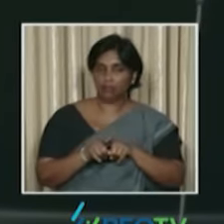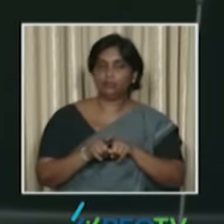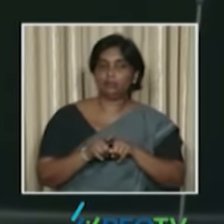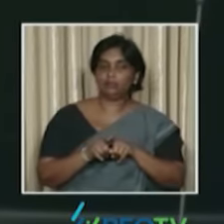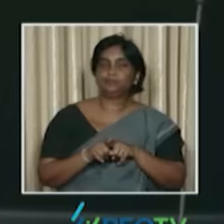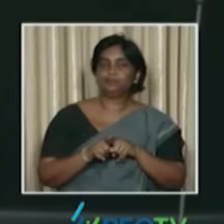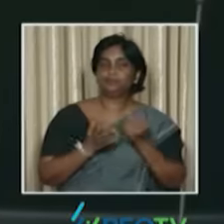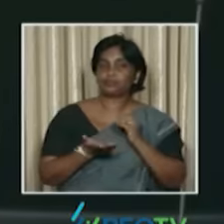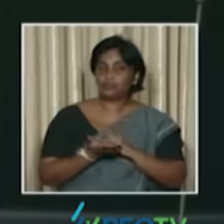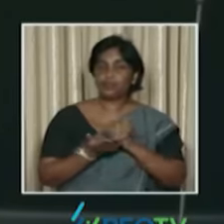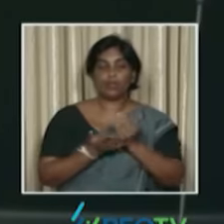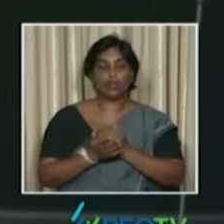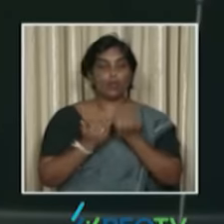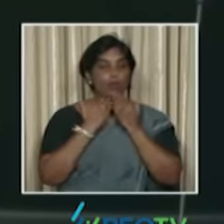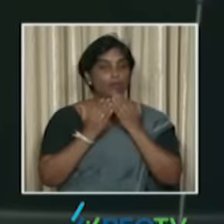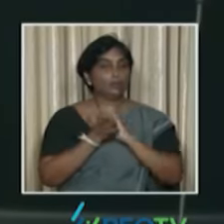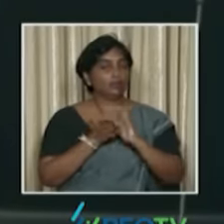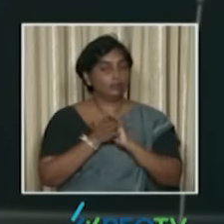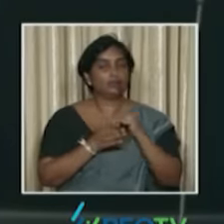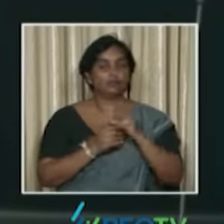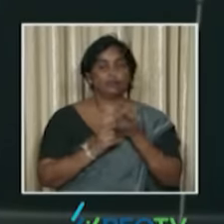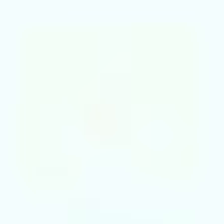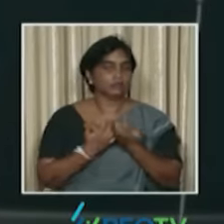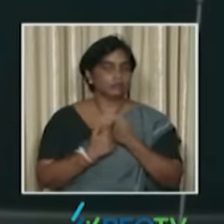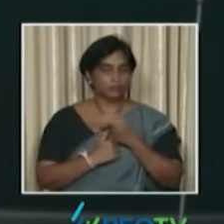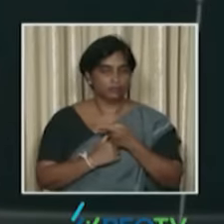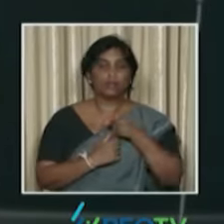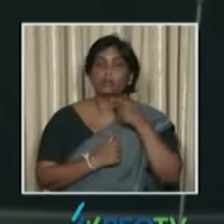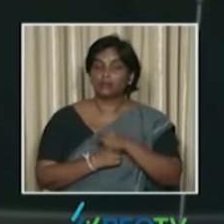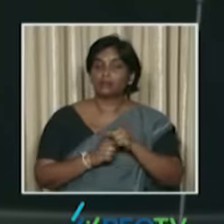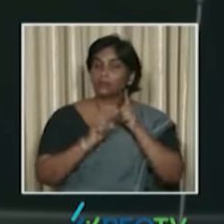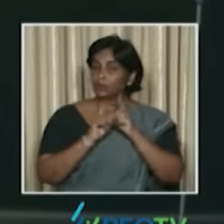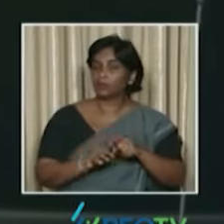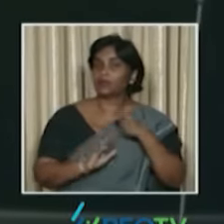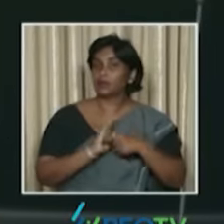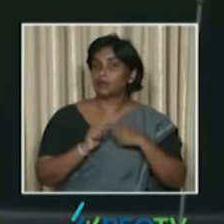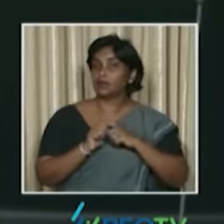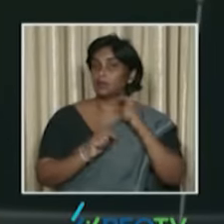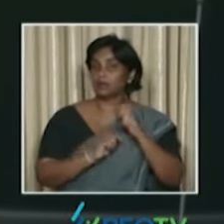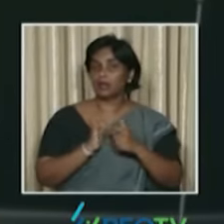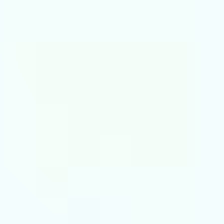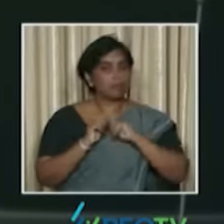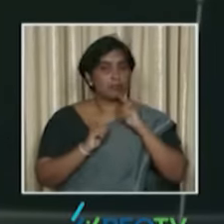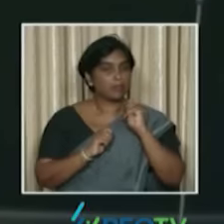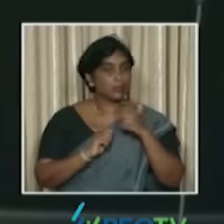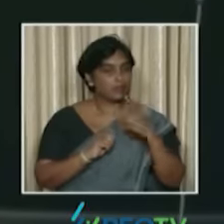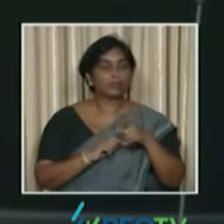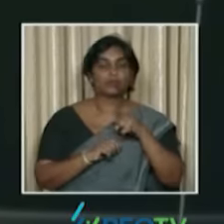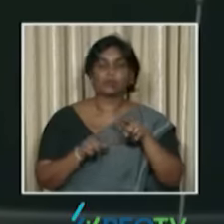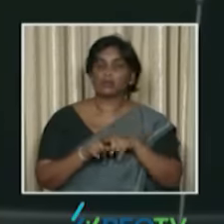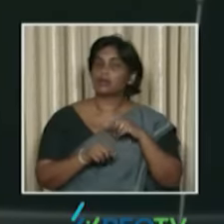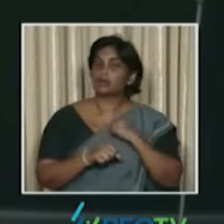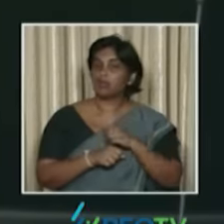අමතර උපදේශක සහ ආචාර්ය සේවයෙන් කොතරම් මුදලක් උපයනවද? ඒ සා රටට ගෙවිය යුතු බදු මුදල ගෙවලා තියෙනවා. වෙනවද? ඒ නිසා